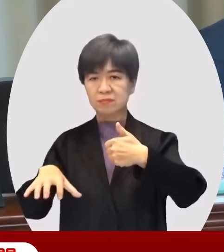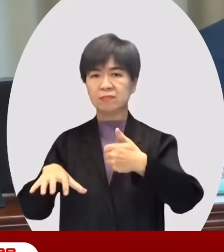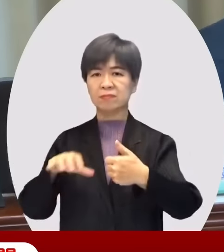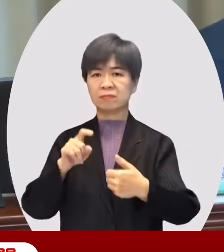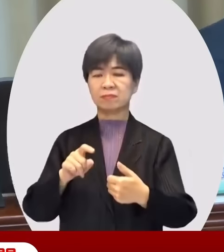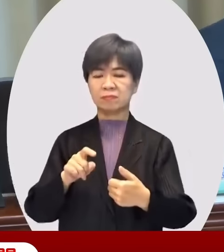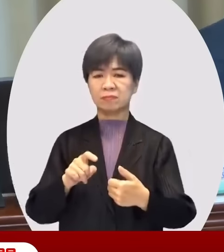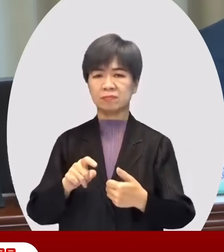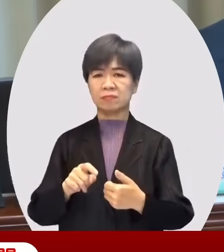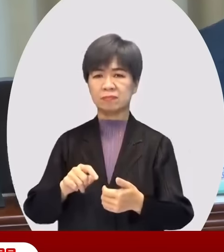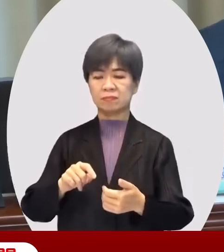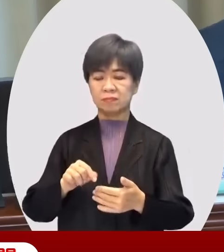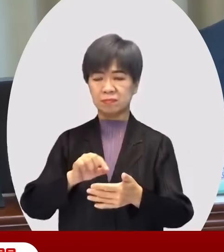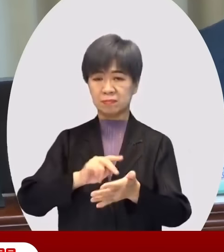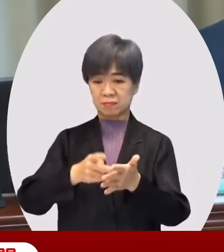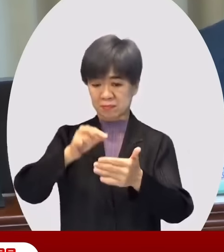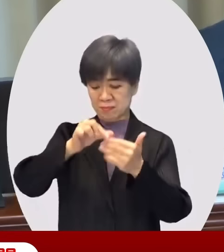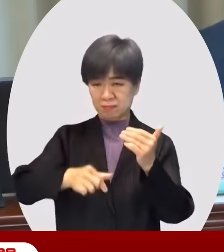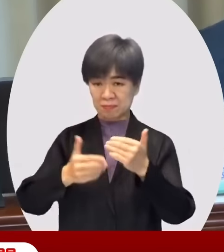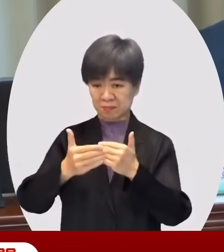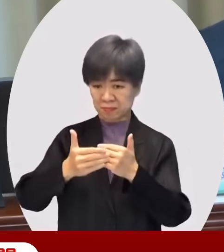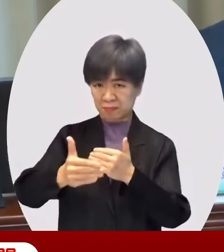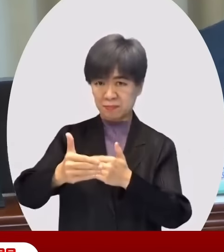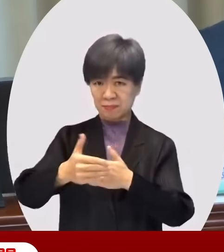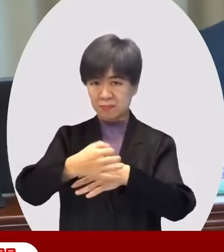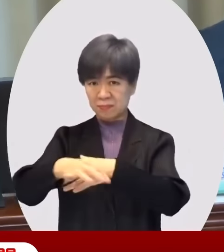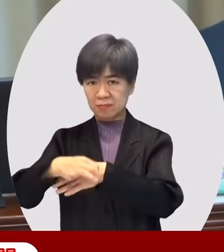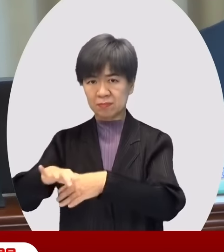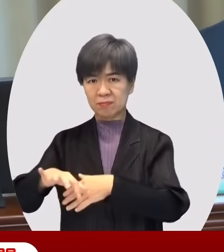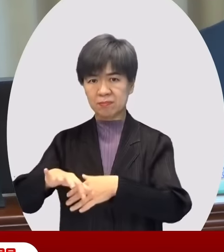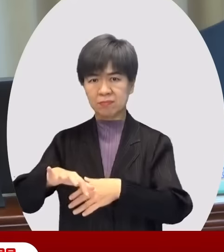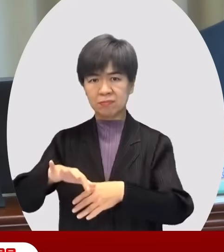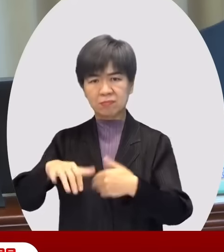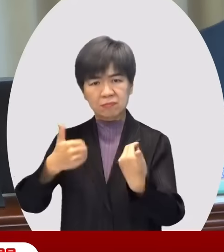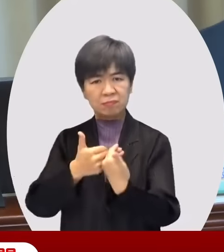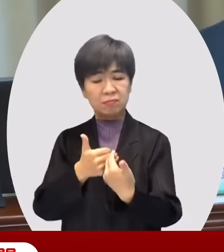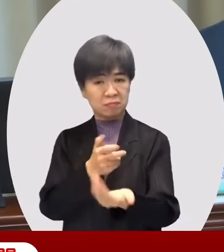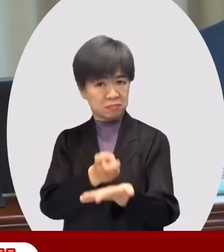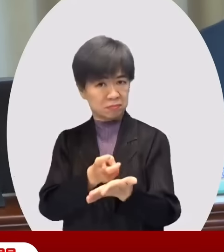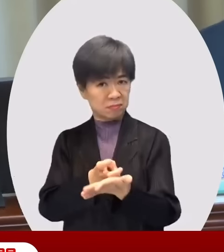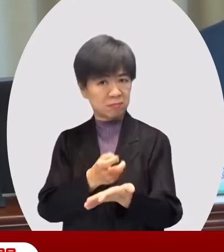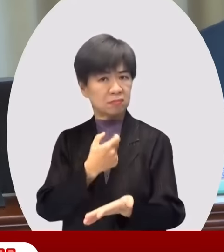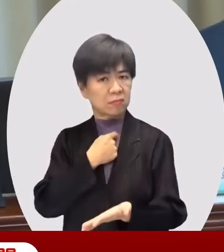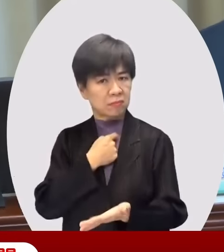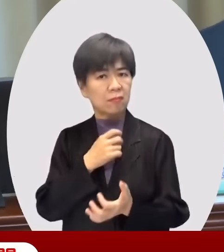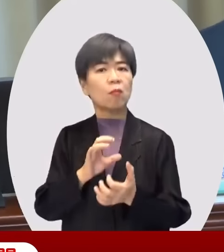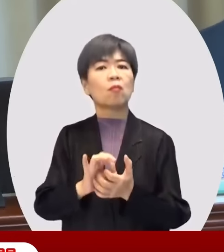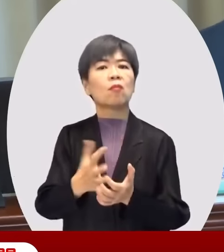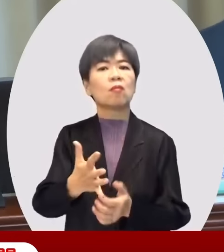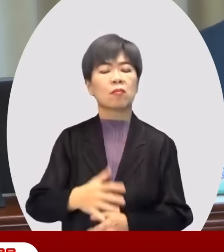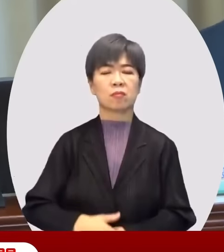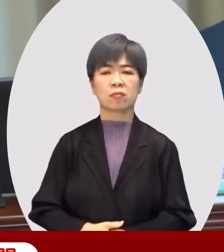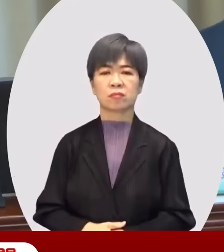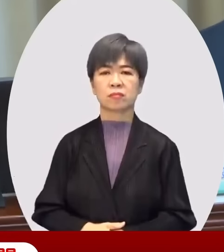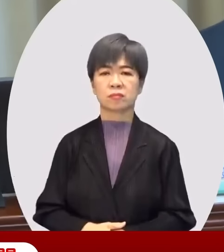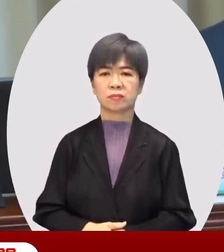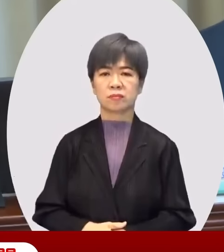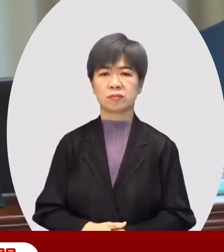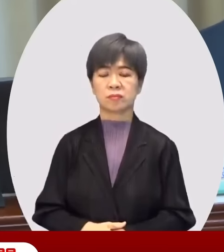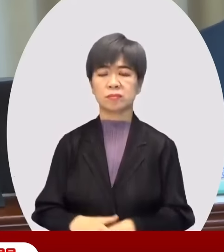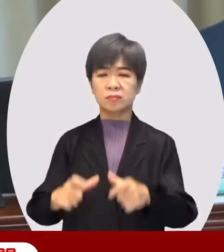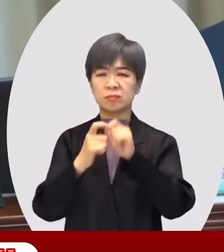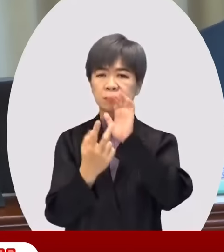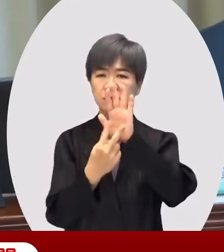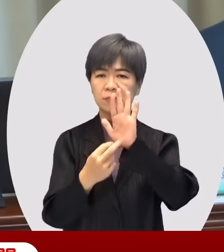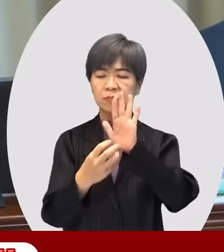范的形成上的程序瑕疵，为什么反而用比较严格的程序？那这个就要回到我们的